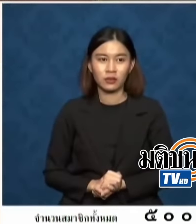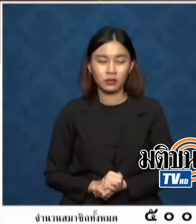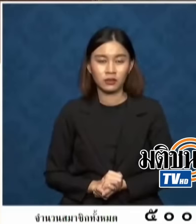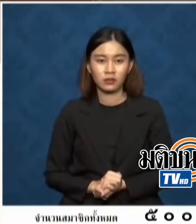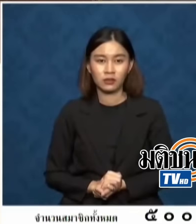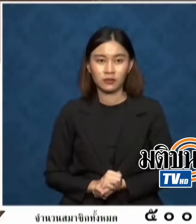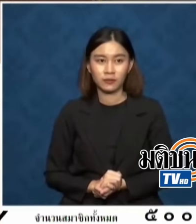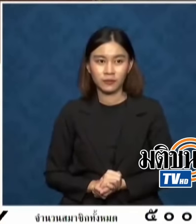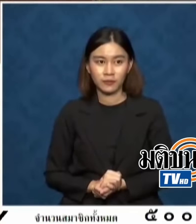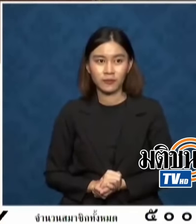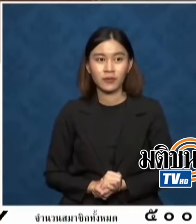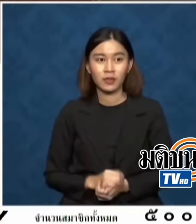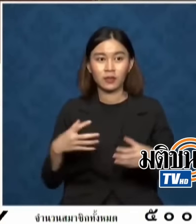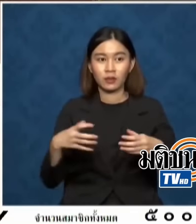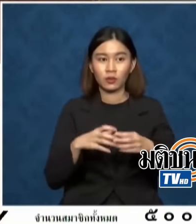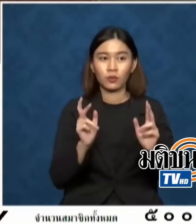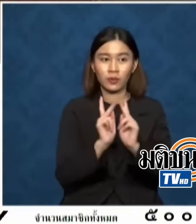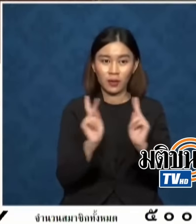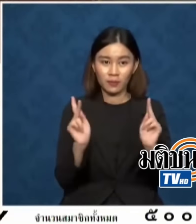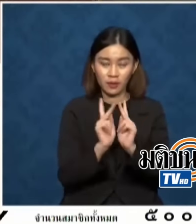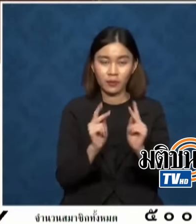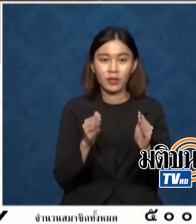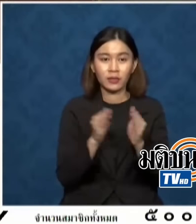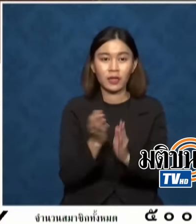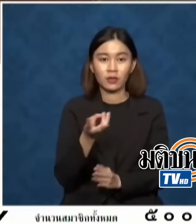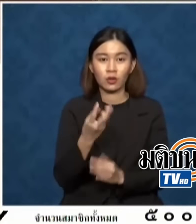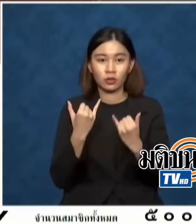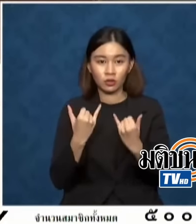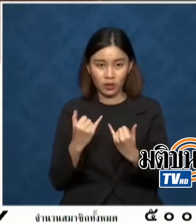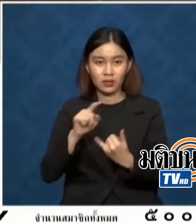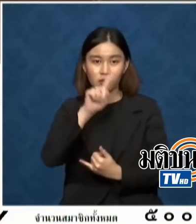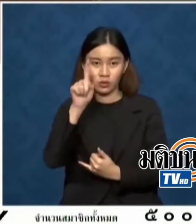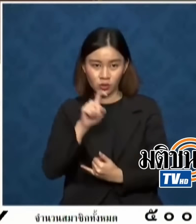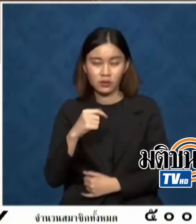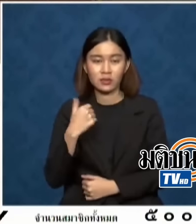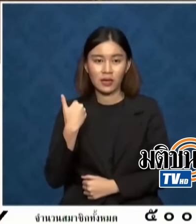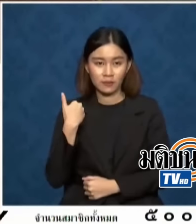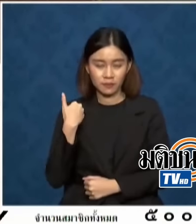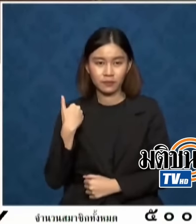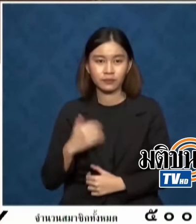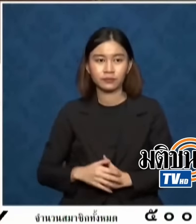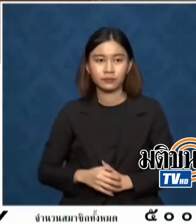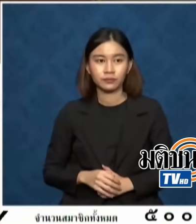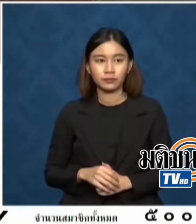ก็กรรมธิการนะครับเสียงข้างน้อยยังติดใจอยู่นะครับ